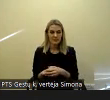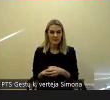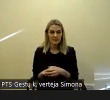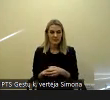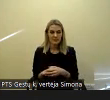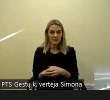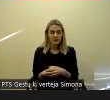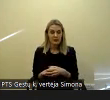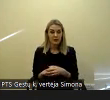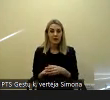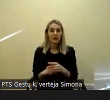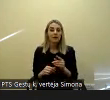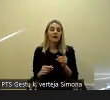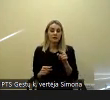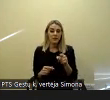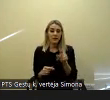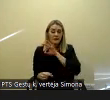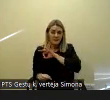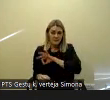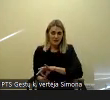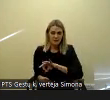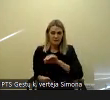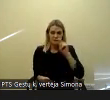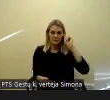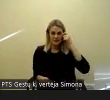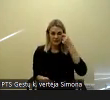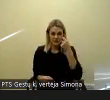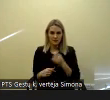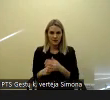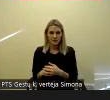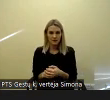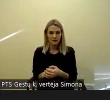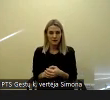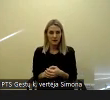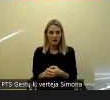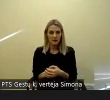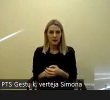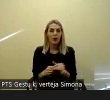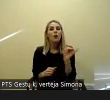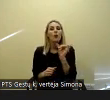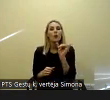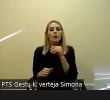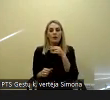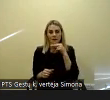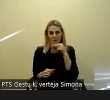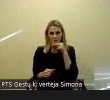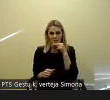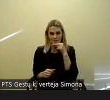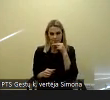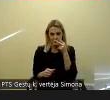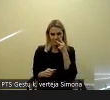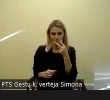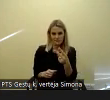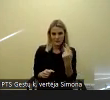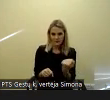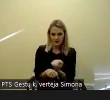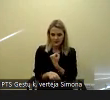momentai verti prisiminti. Jie taip pat bus paminėti, į ką reikėtų atkreipti